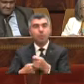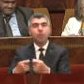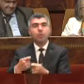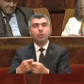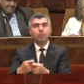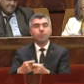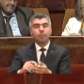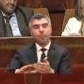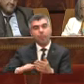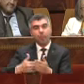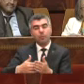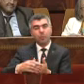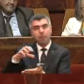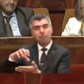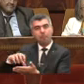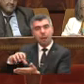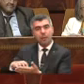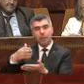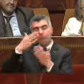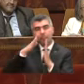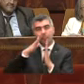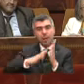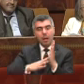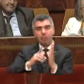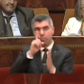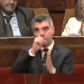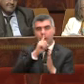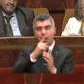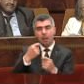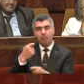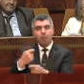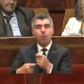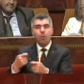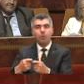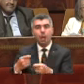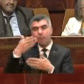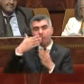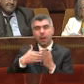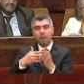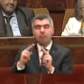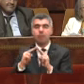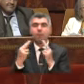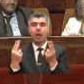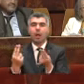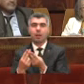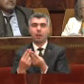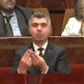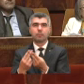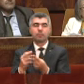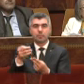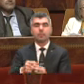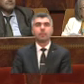جميع مناطق المغرب إن شاء الله بحول الله ما يبقاوش يبيعوا غير في المغرب، يبيعوا في العالم ملي غادي